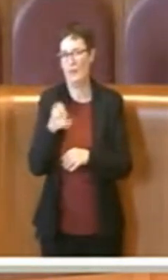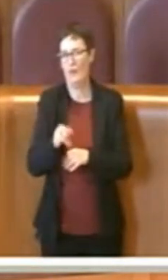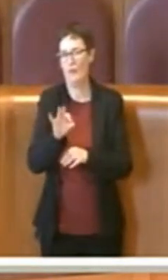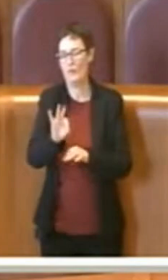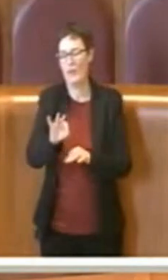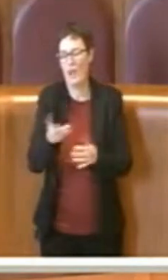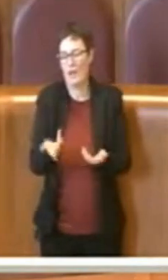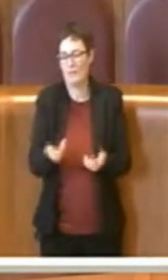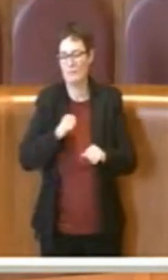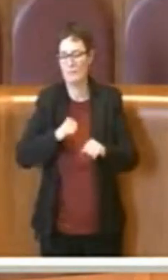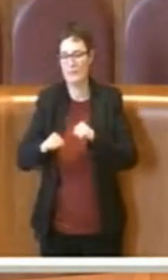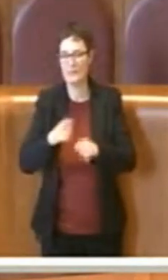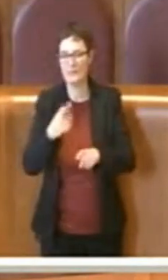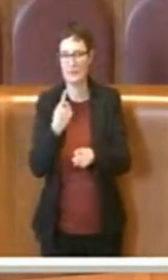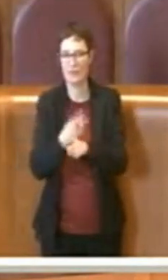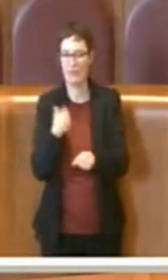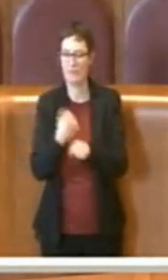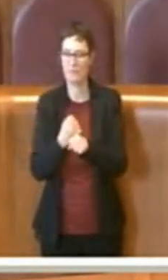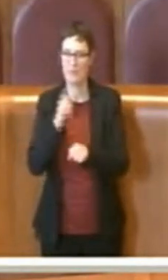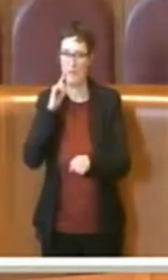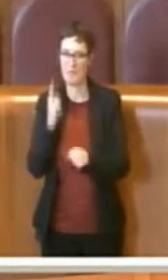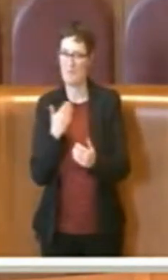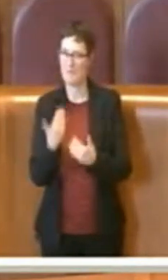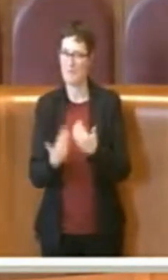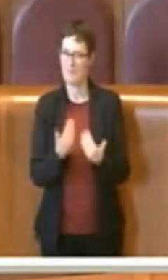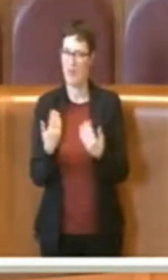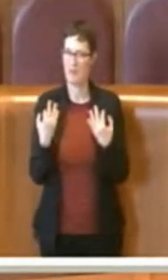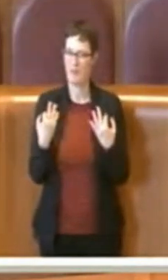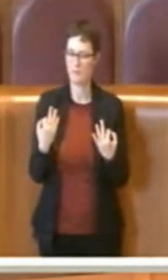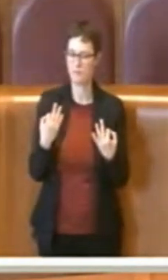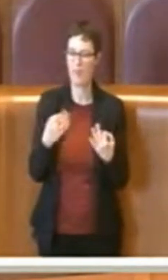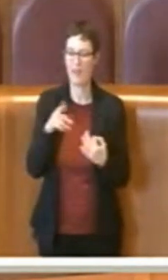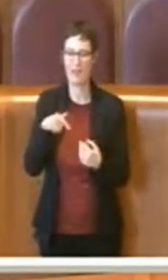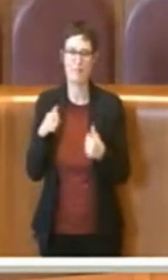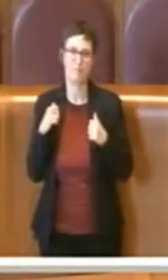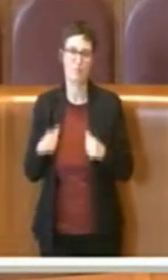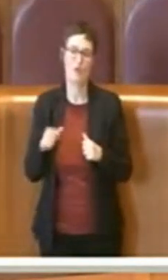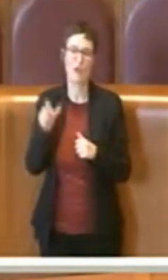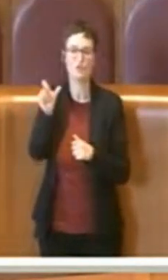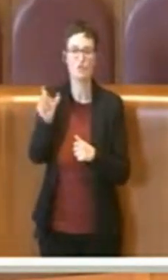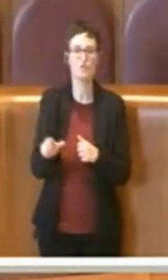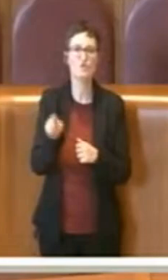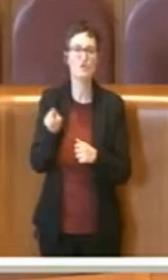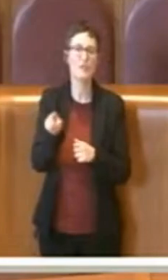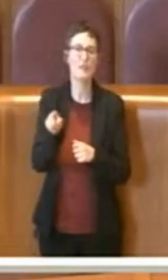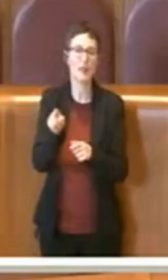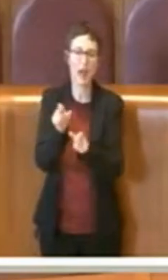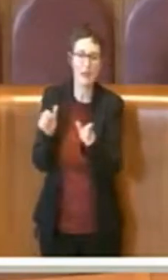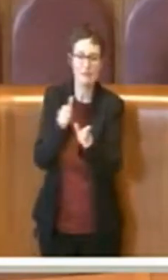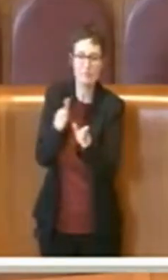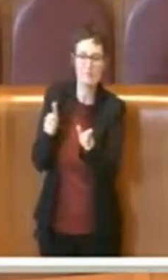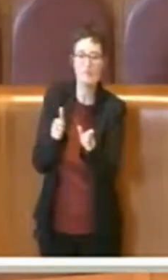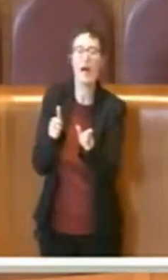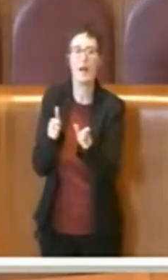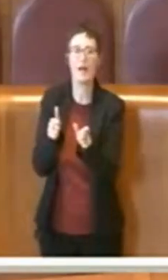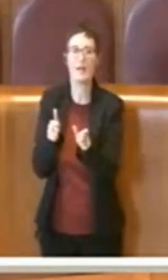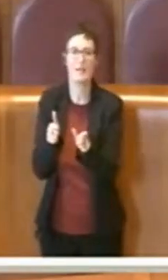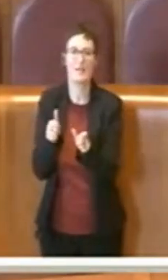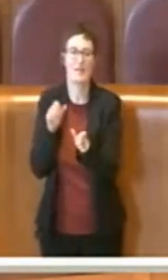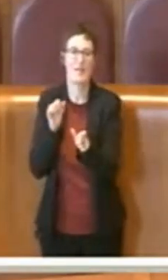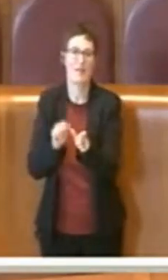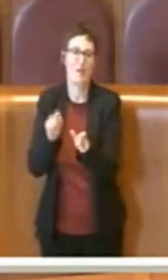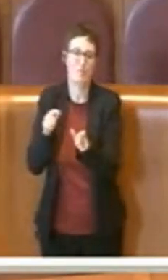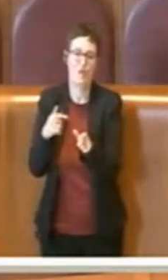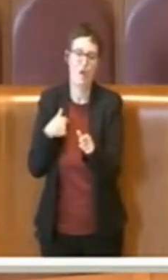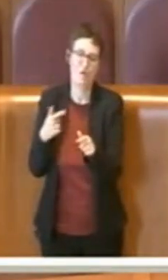più efficiente, ma che il cittadino possa avere più velocemente e con più semplicità, e quindi sicuramente